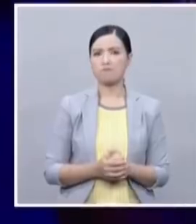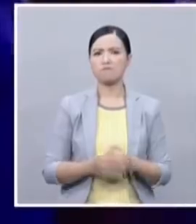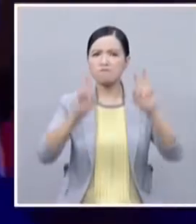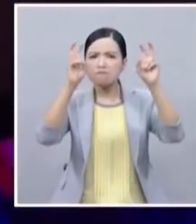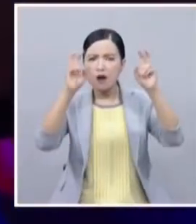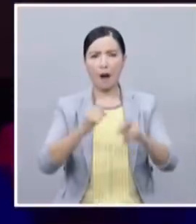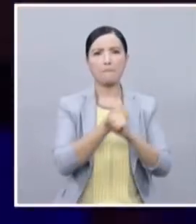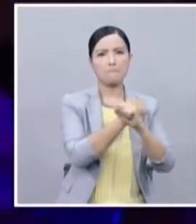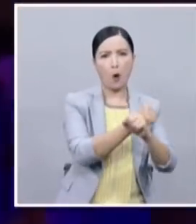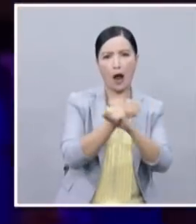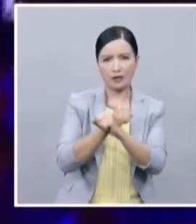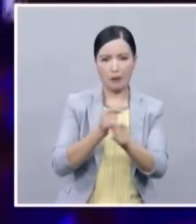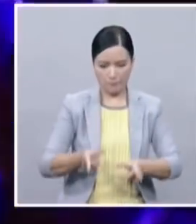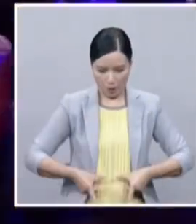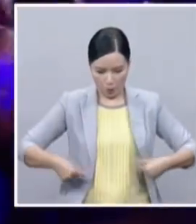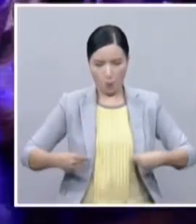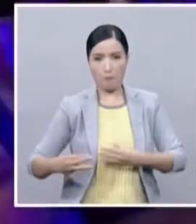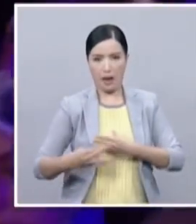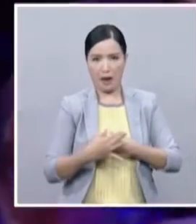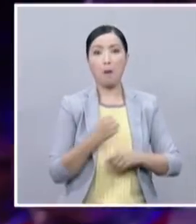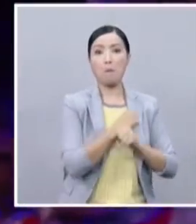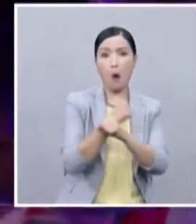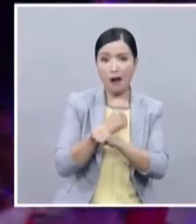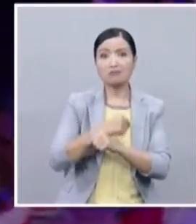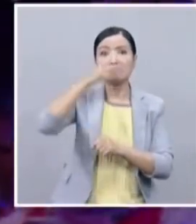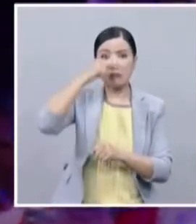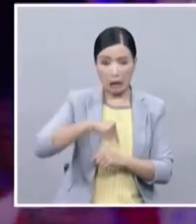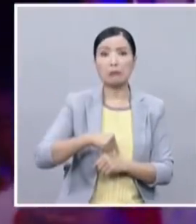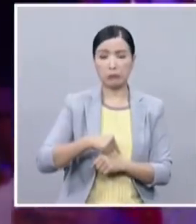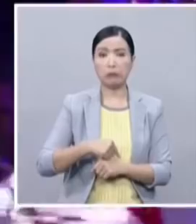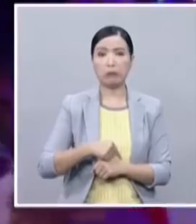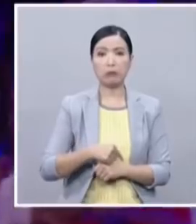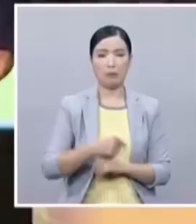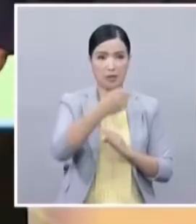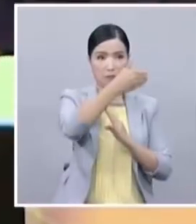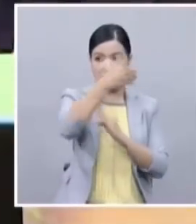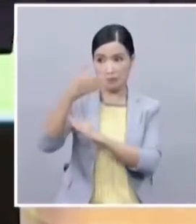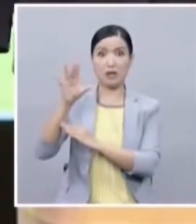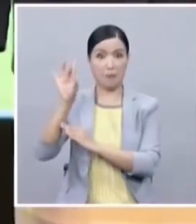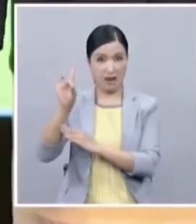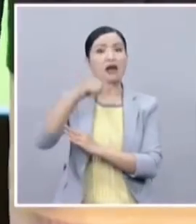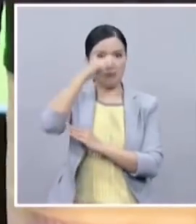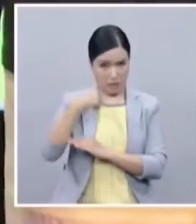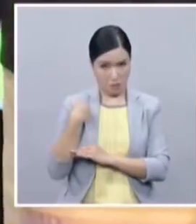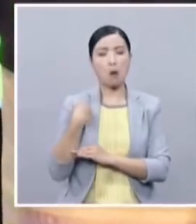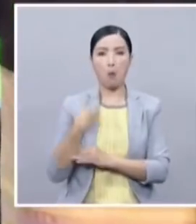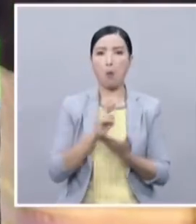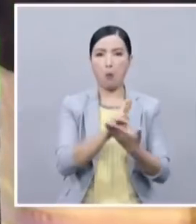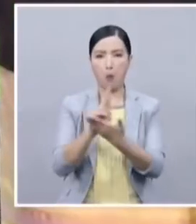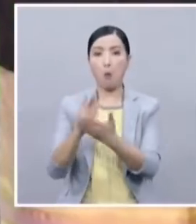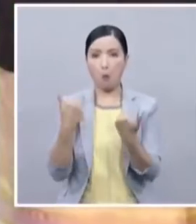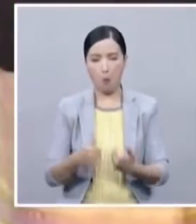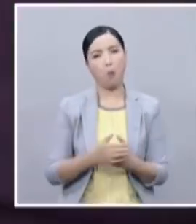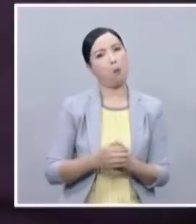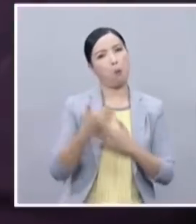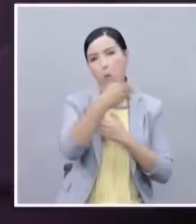กันและควบคุมมะเร็งปากมดลูกแบบบูรณาการโดยไทยเป็น1ใน8ประเทศที่รับรางวัลดังกล่าวในปีนี้จากทั้งหมด437ผลง